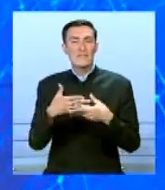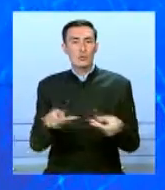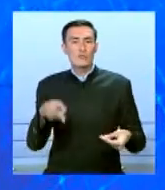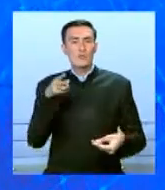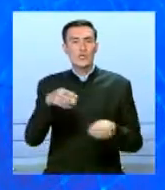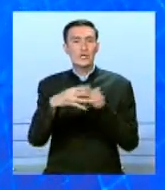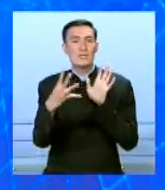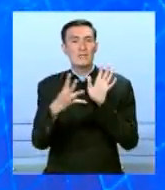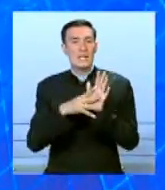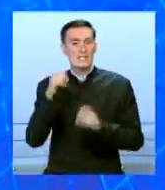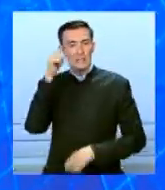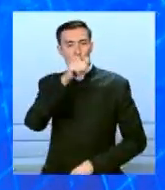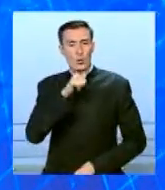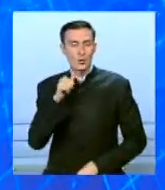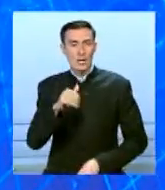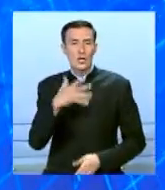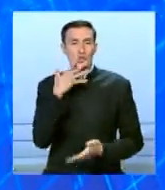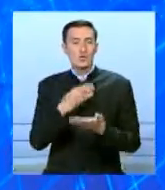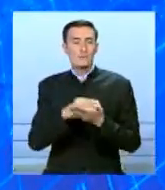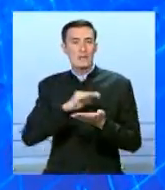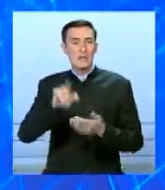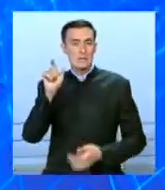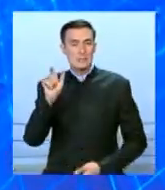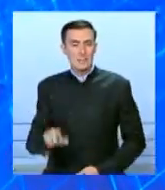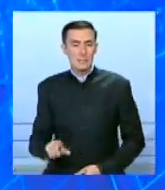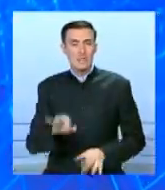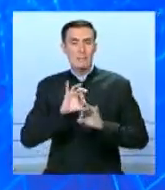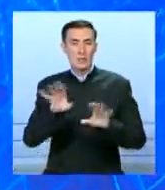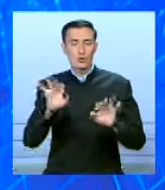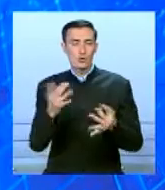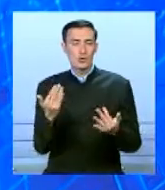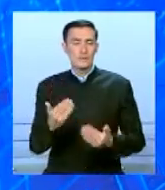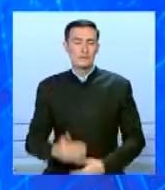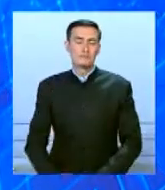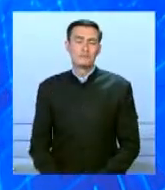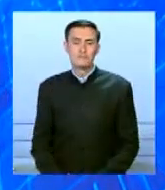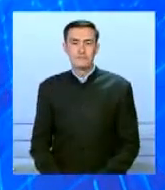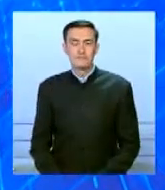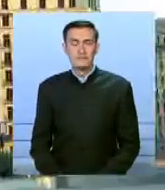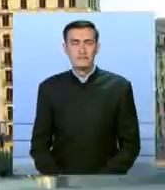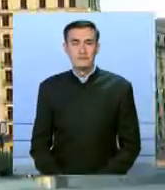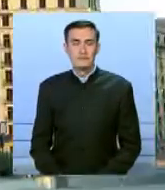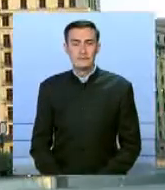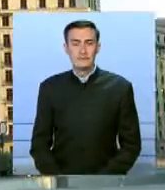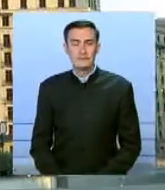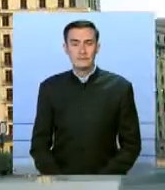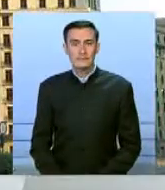2019 года. Наш СОПКОР в Брюсселе Жанат Эрнст продолжит тему.